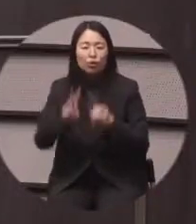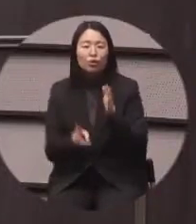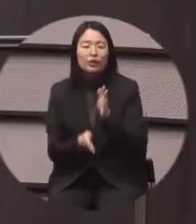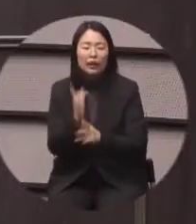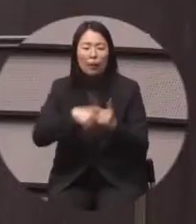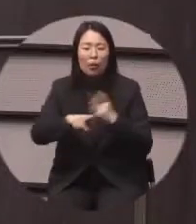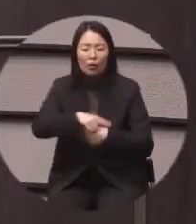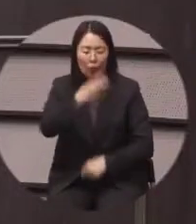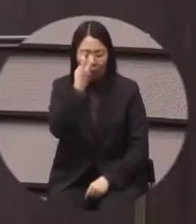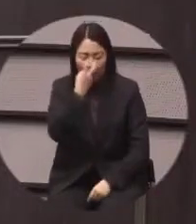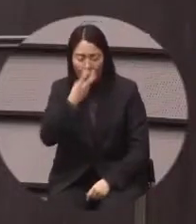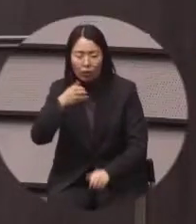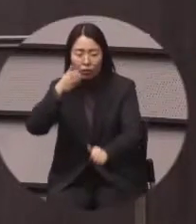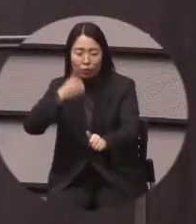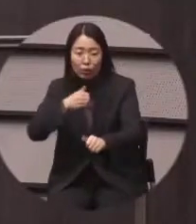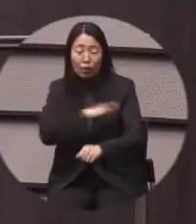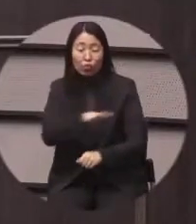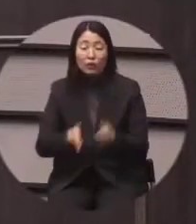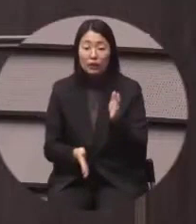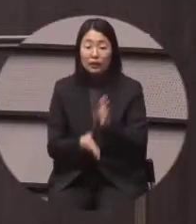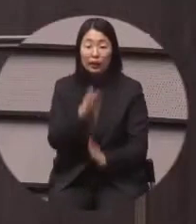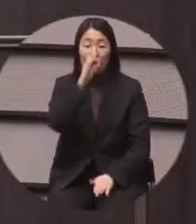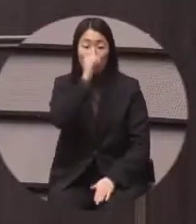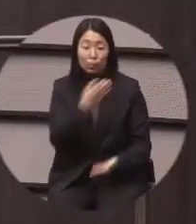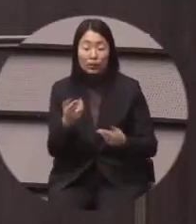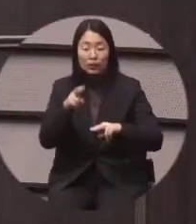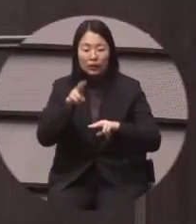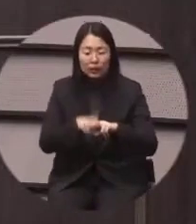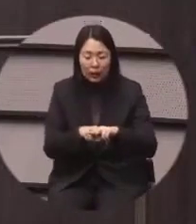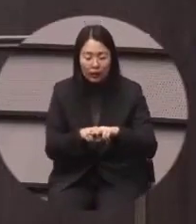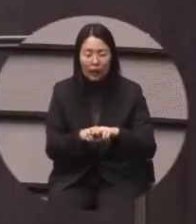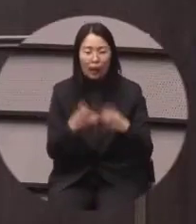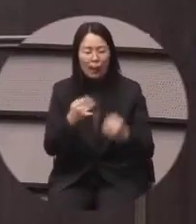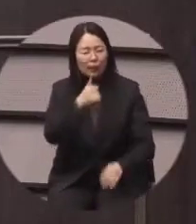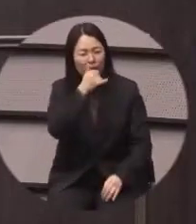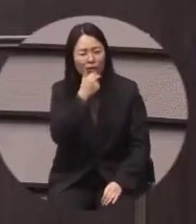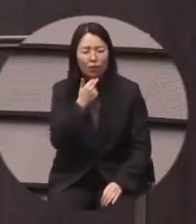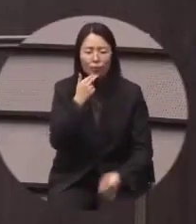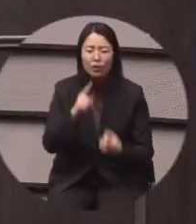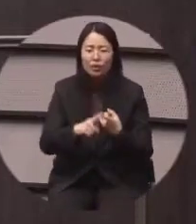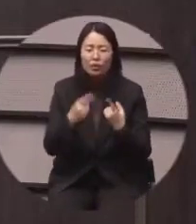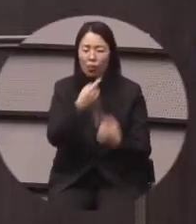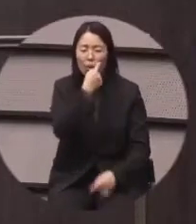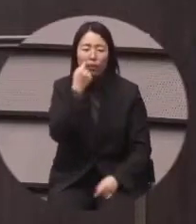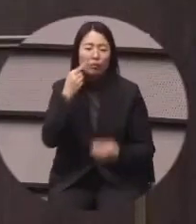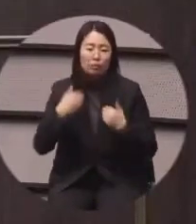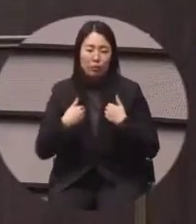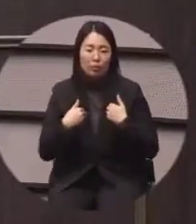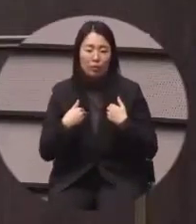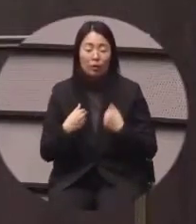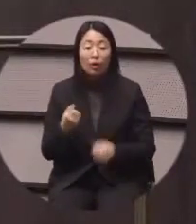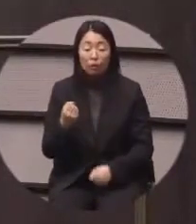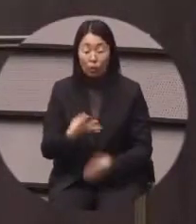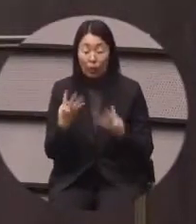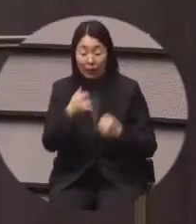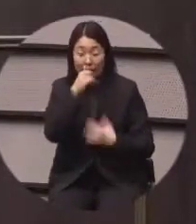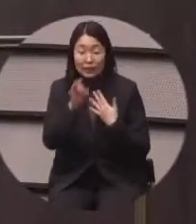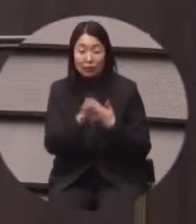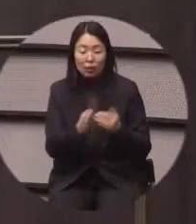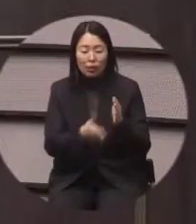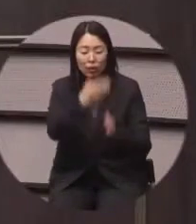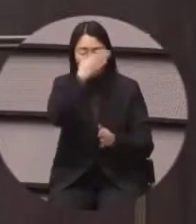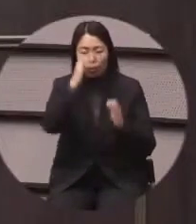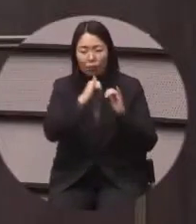주십시오. 우리 시에서 양질의 일자리라 자랑할 만한, 청년들을 광주시로 불러들일 만한